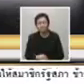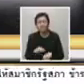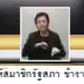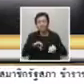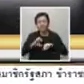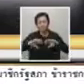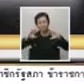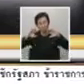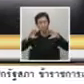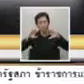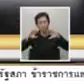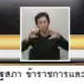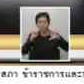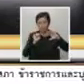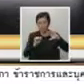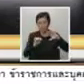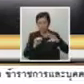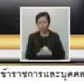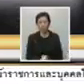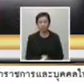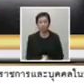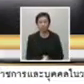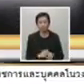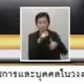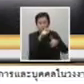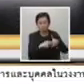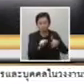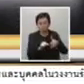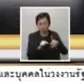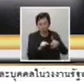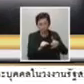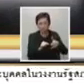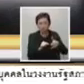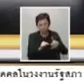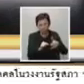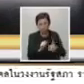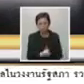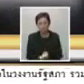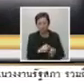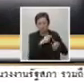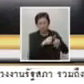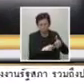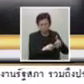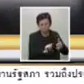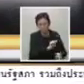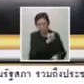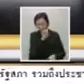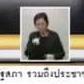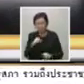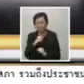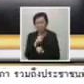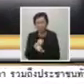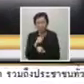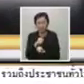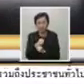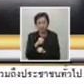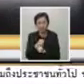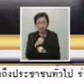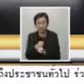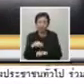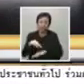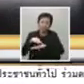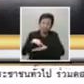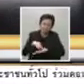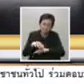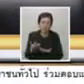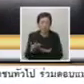ดินสภาพบุคคลก่อนเข้าสู่ตําแหน่งจะมาบริหารราชการแผ่นดินเราเขียนไม่ในยติเมื่อวานผมก็อภิปราย